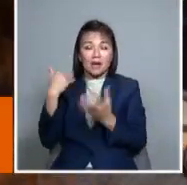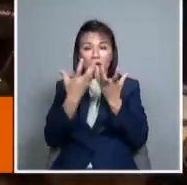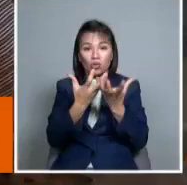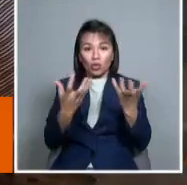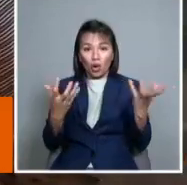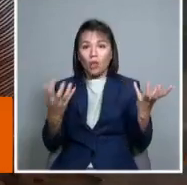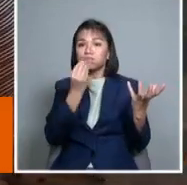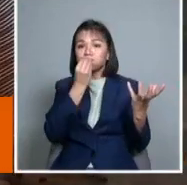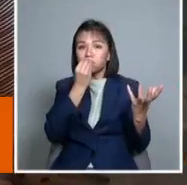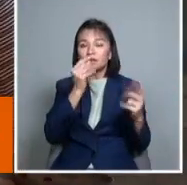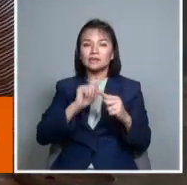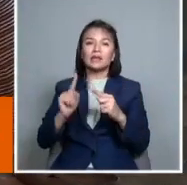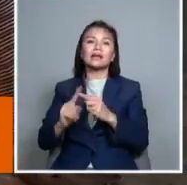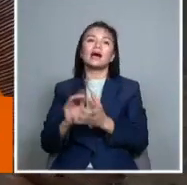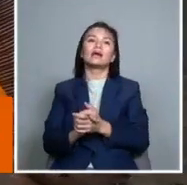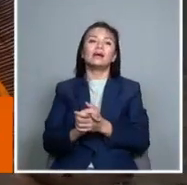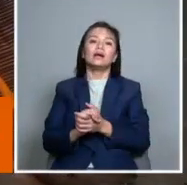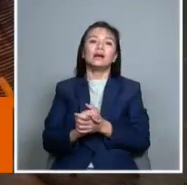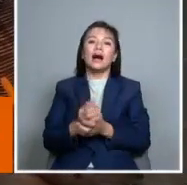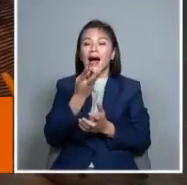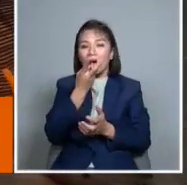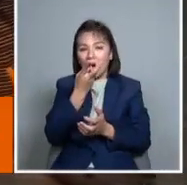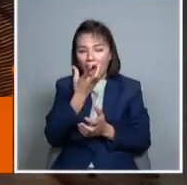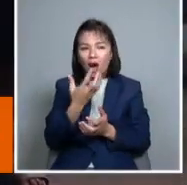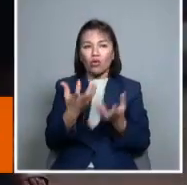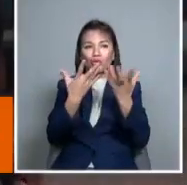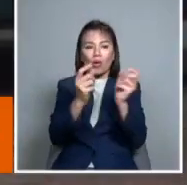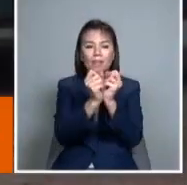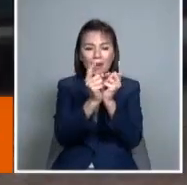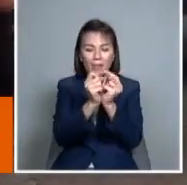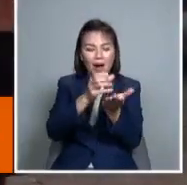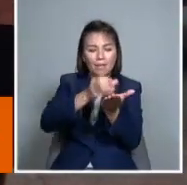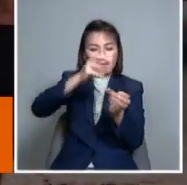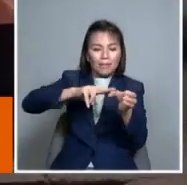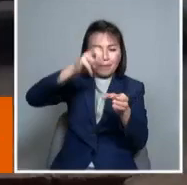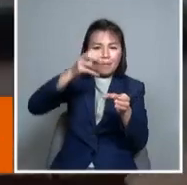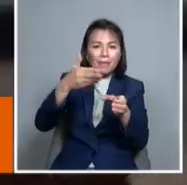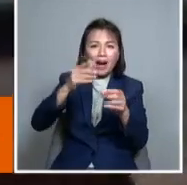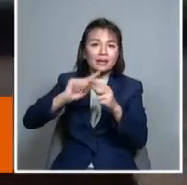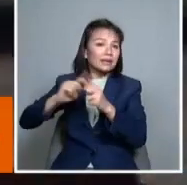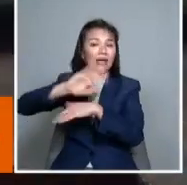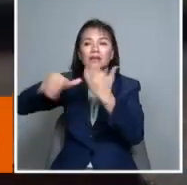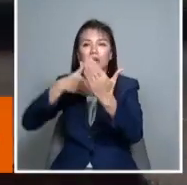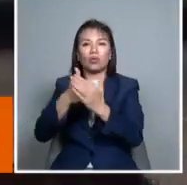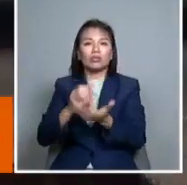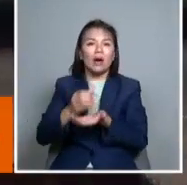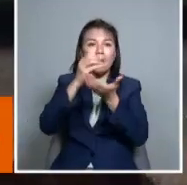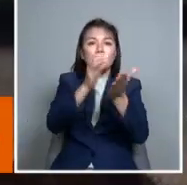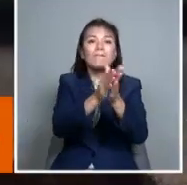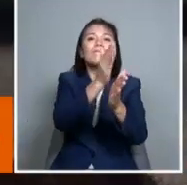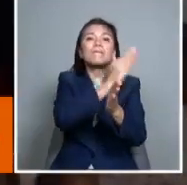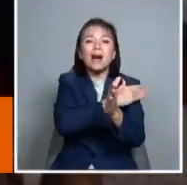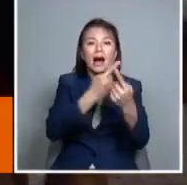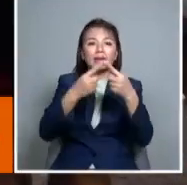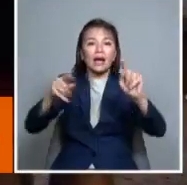อาหารคาวหวานนะครับข้าวสารอาหารแห้งมาใส่บาตรพระสงฆ์สามเณรแต่ปีนี้นี้ต้องบอกหรือว่า